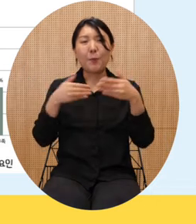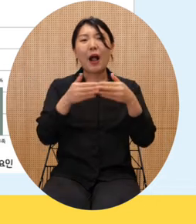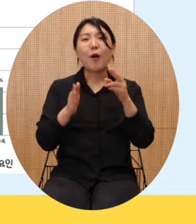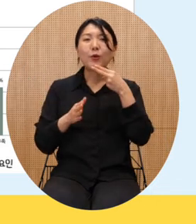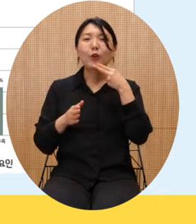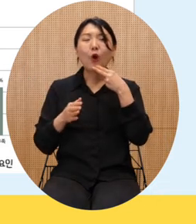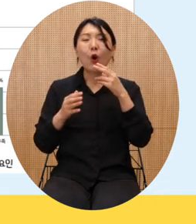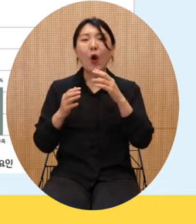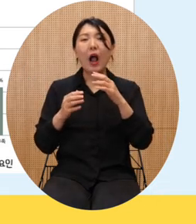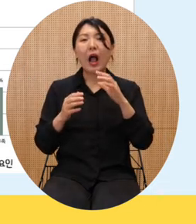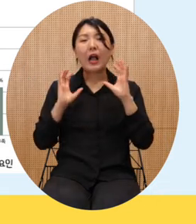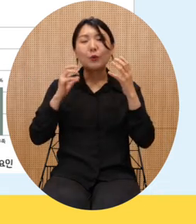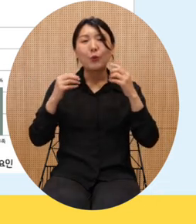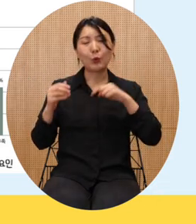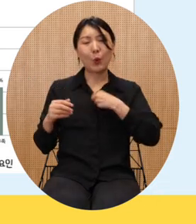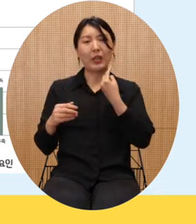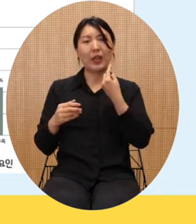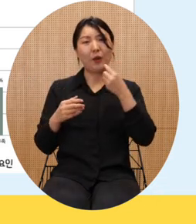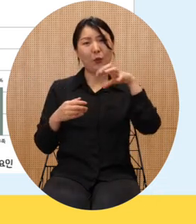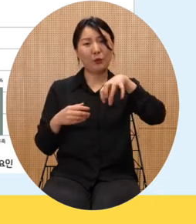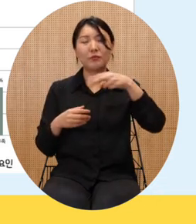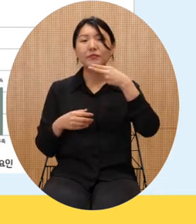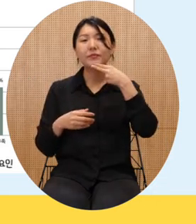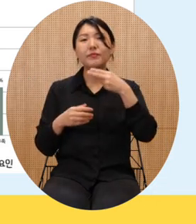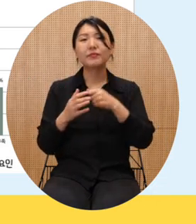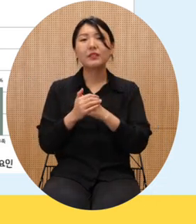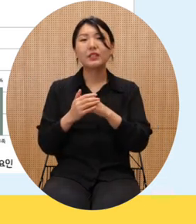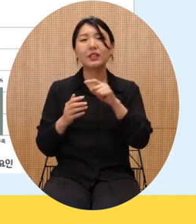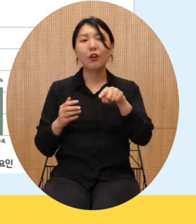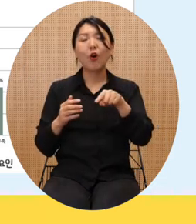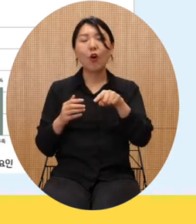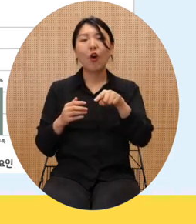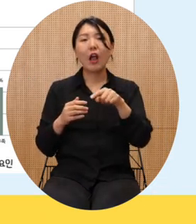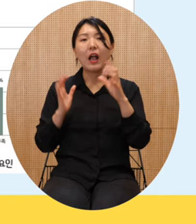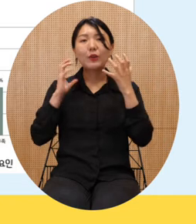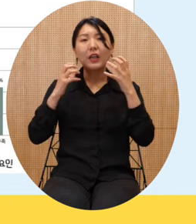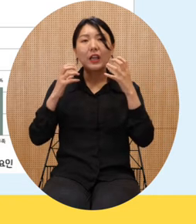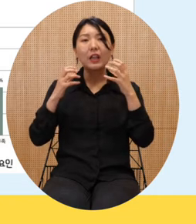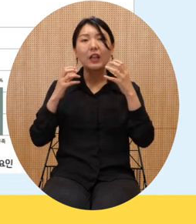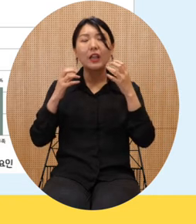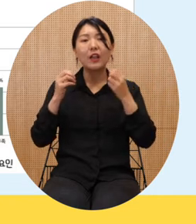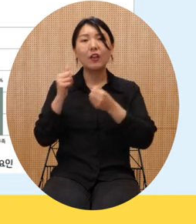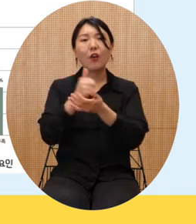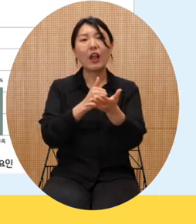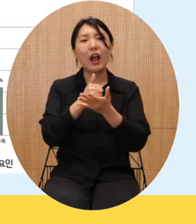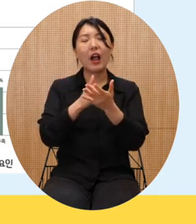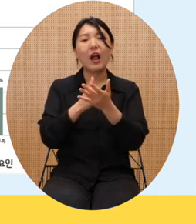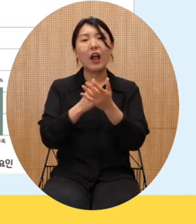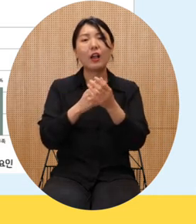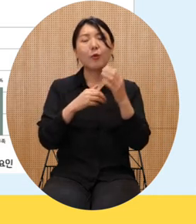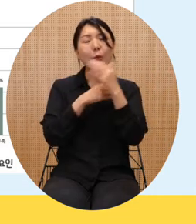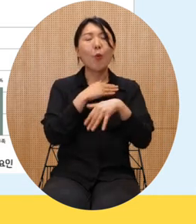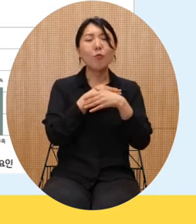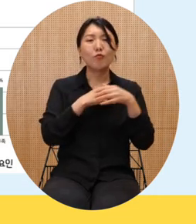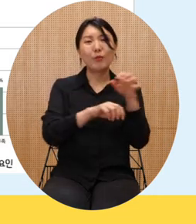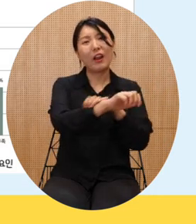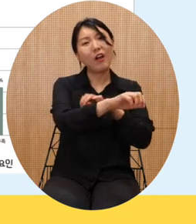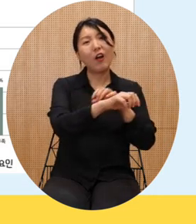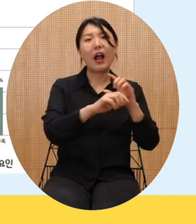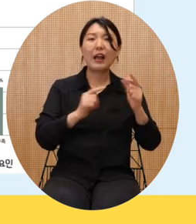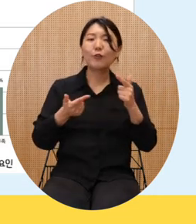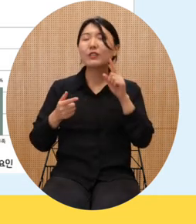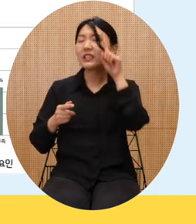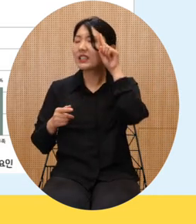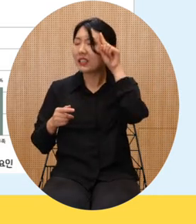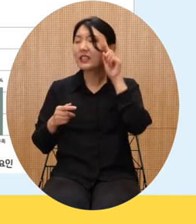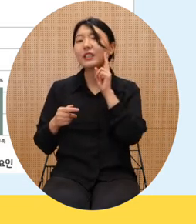계셨어요. 그러니까 이런 거잖아요. 과밀이거나 그러니까 방이 없어서 아동이 독립된 공간이 없거나 이러면은 이 영향이 아동에게 미치는 영향이